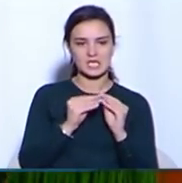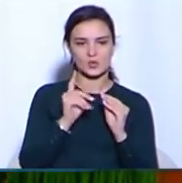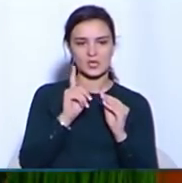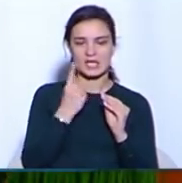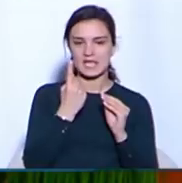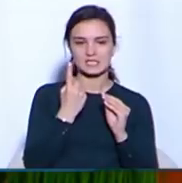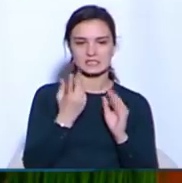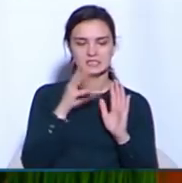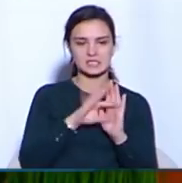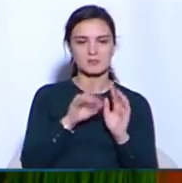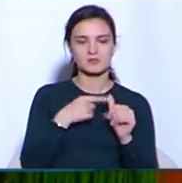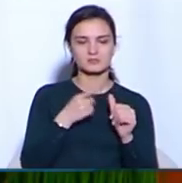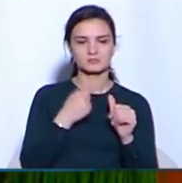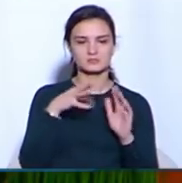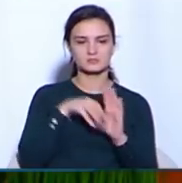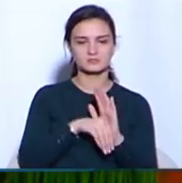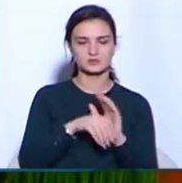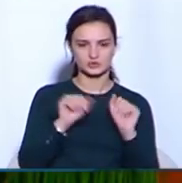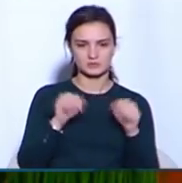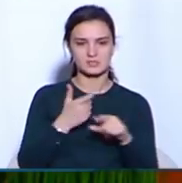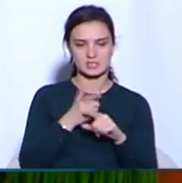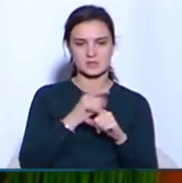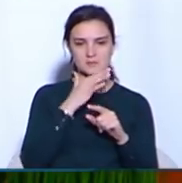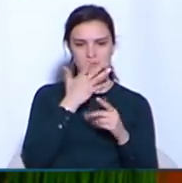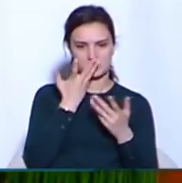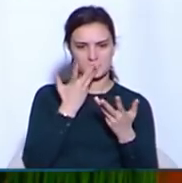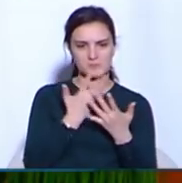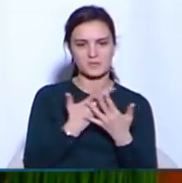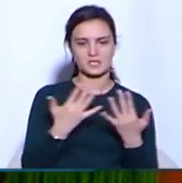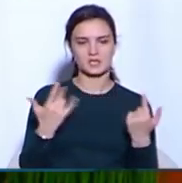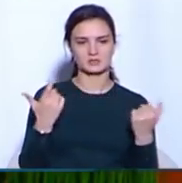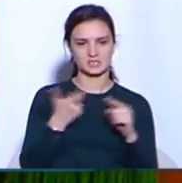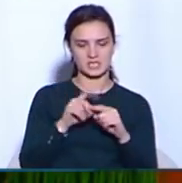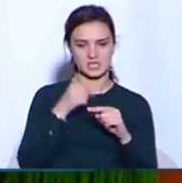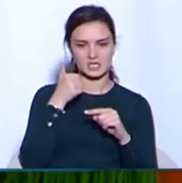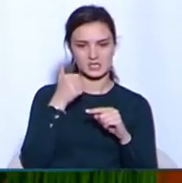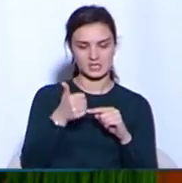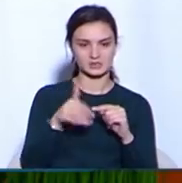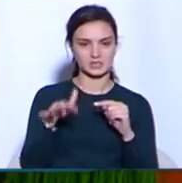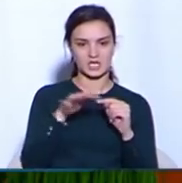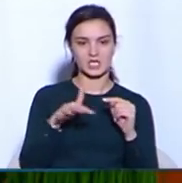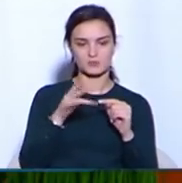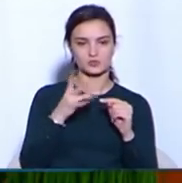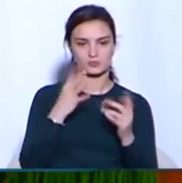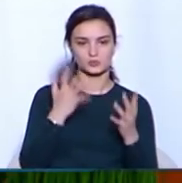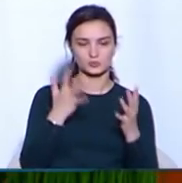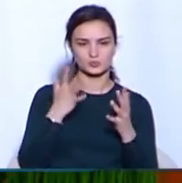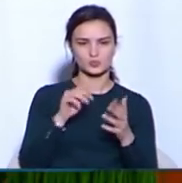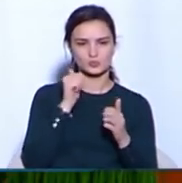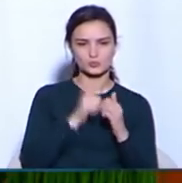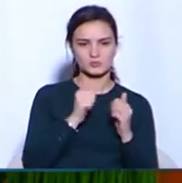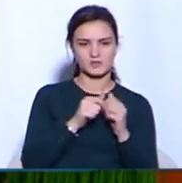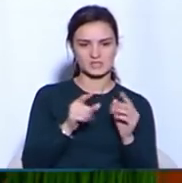არის გულისხმება, მხოლოდ აი გულისხმება შეიძლება ძალიან ფერადი, ზედმეტად გადატვირთული გარემოც კი, მაგრამ თუ